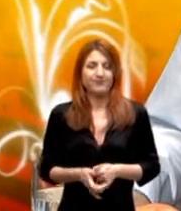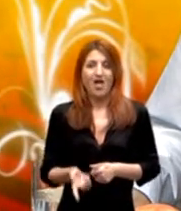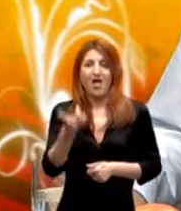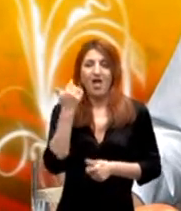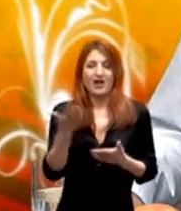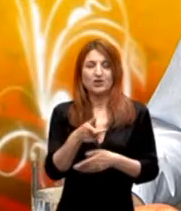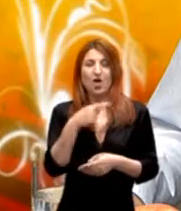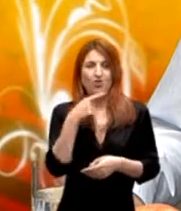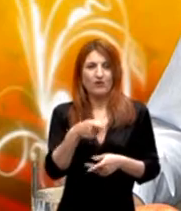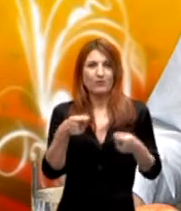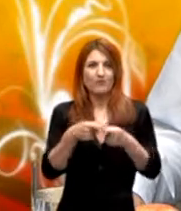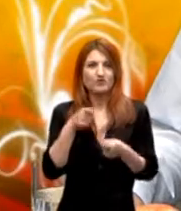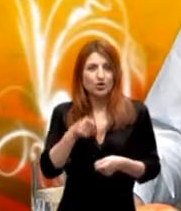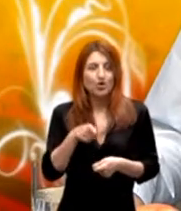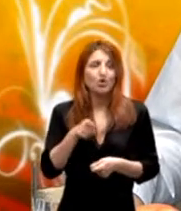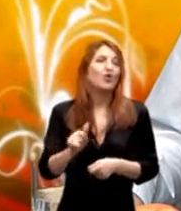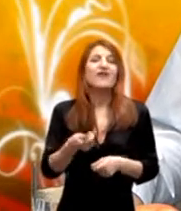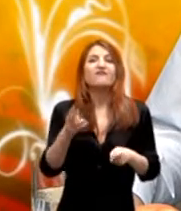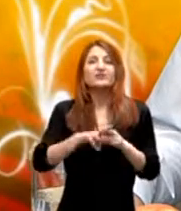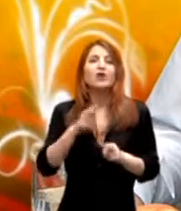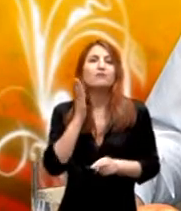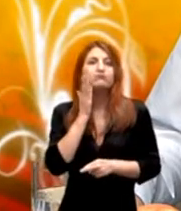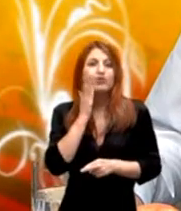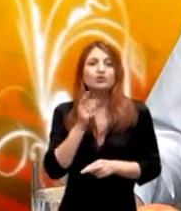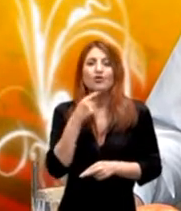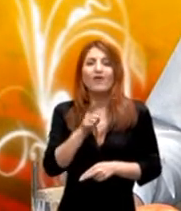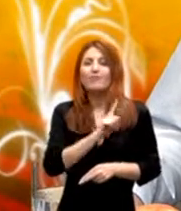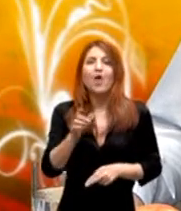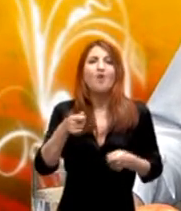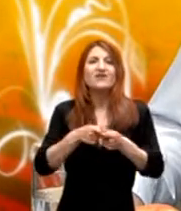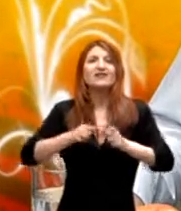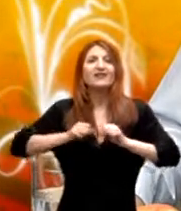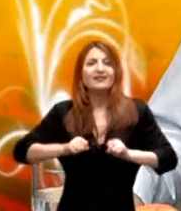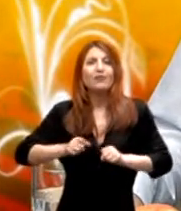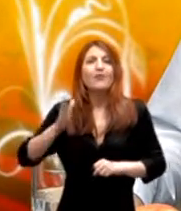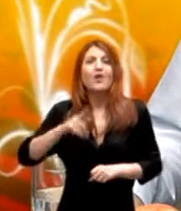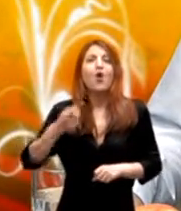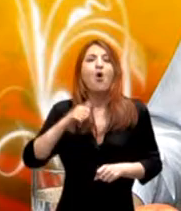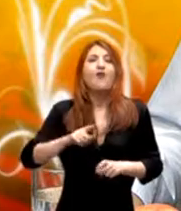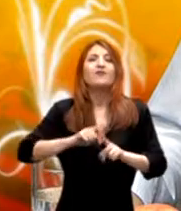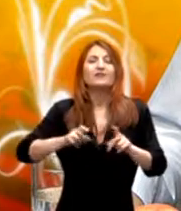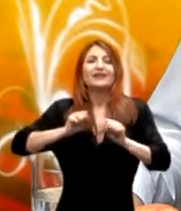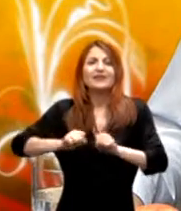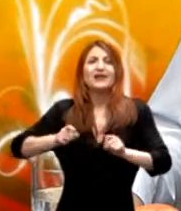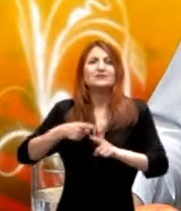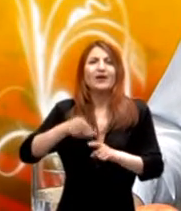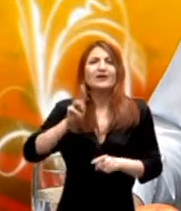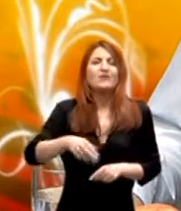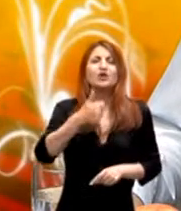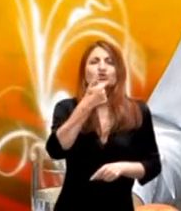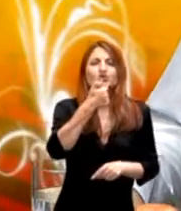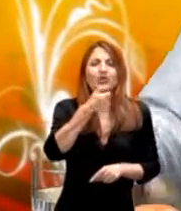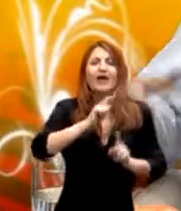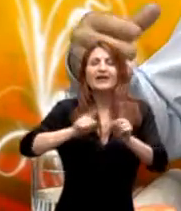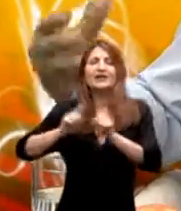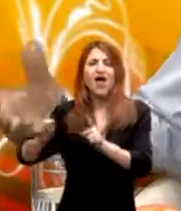debljini, onda bi bilo poštenije govoriti ne o debljini, nego o debljinama. Jer ima 100 razloga